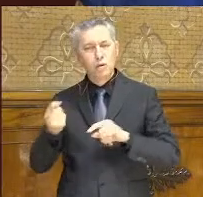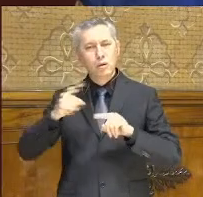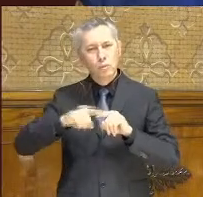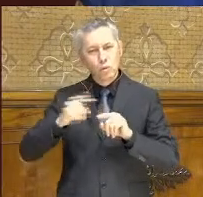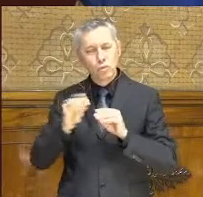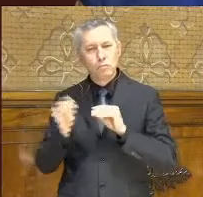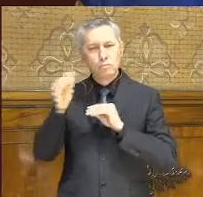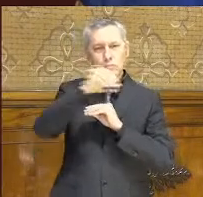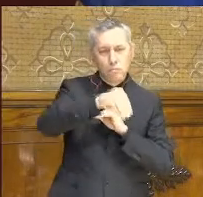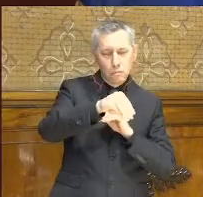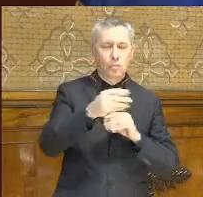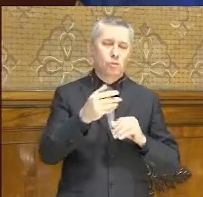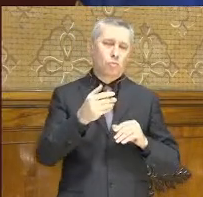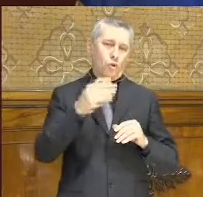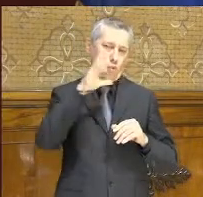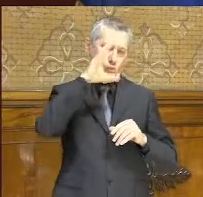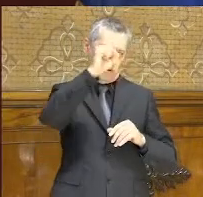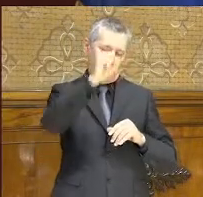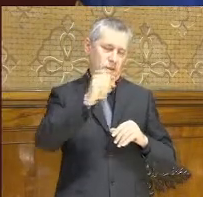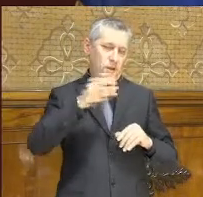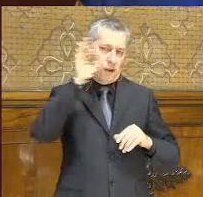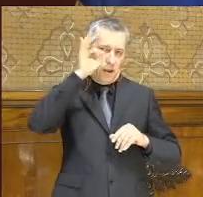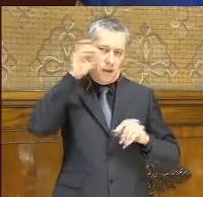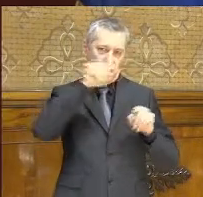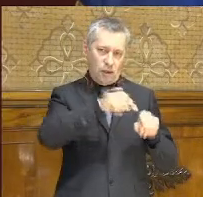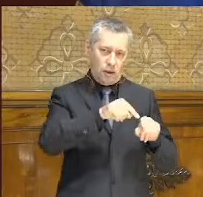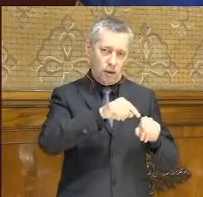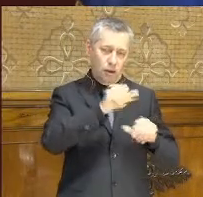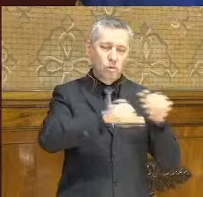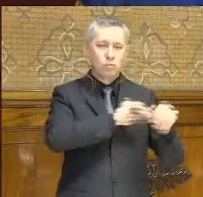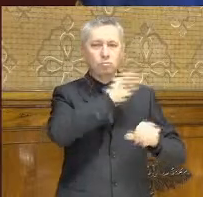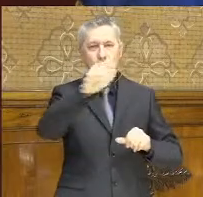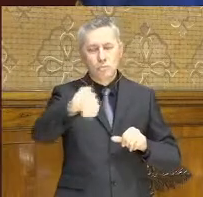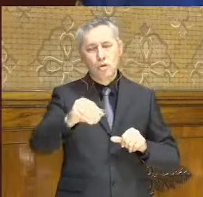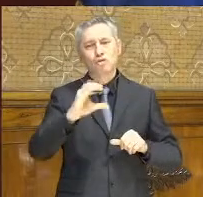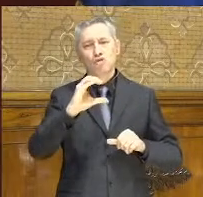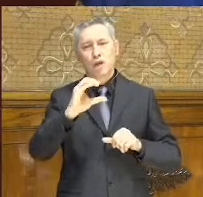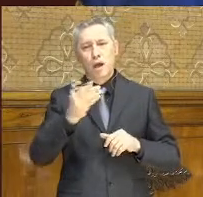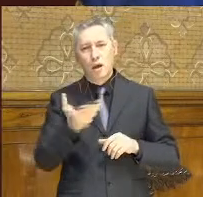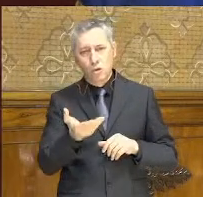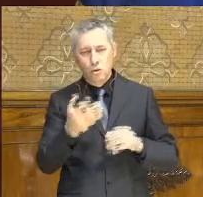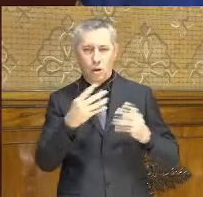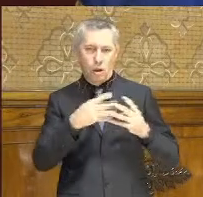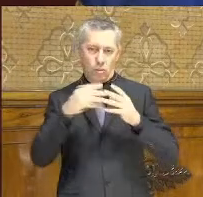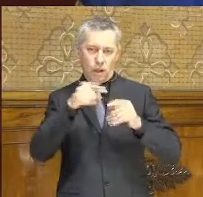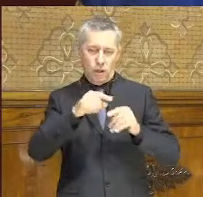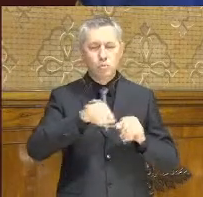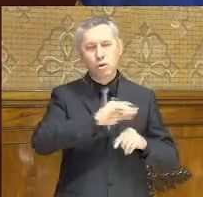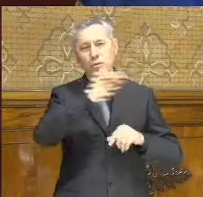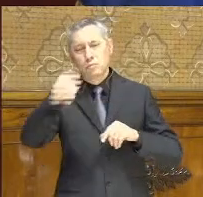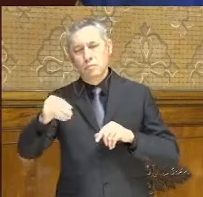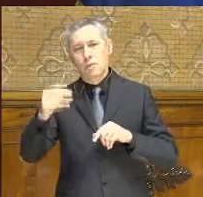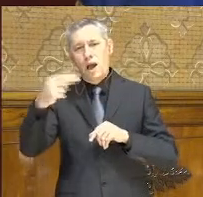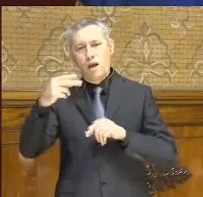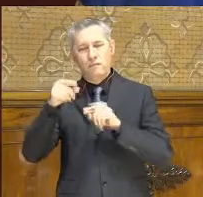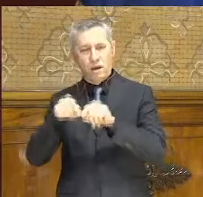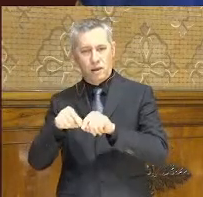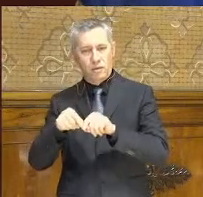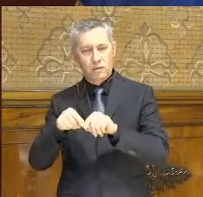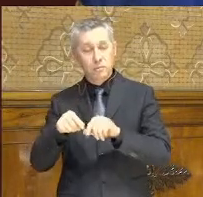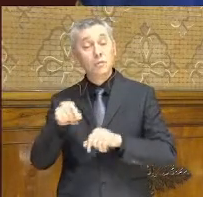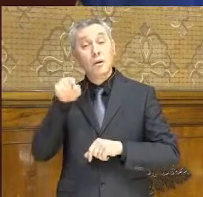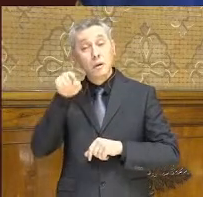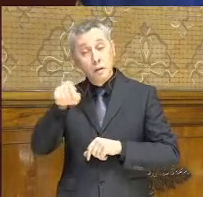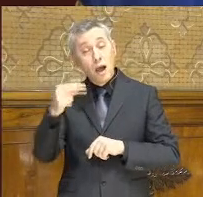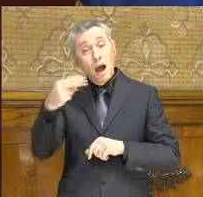nelle università britanniche. Si è trasferito quindi a Chicago e poi a Harvard. A Harvard ha fatto